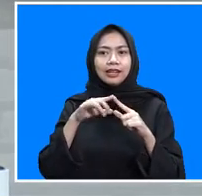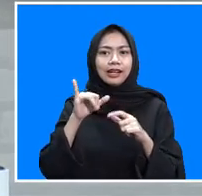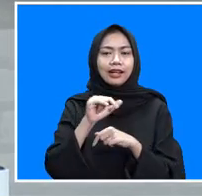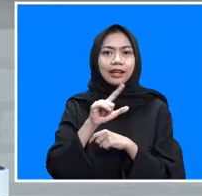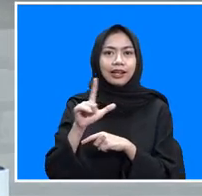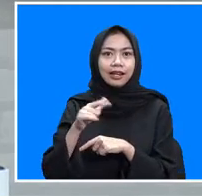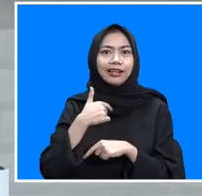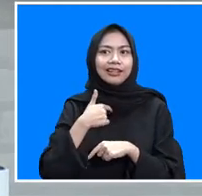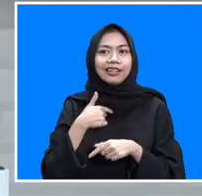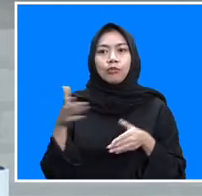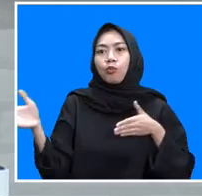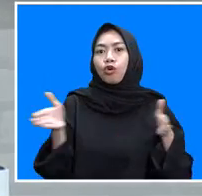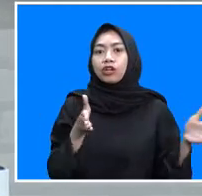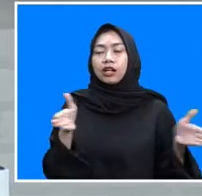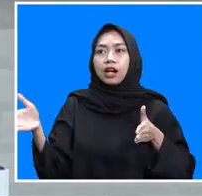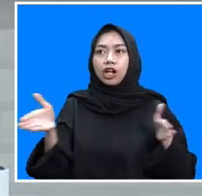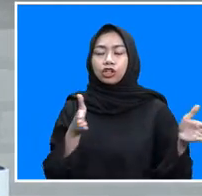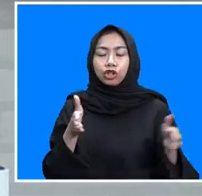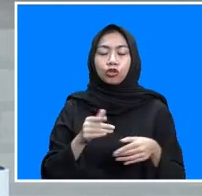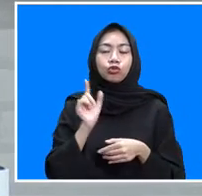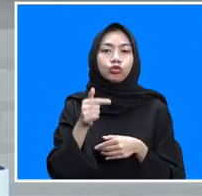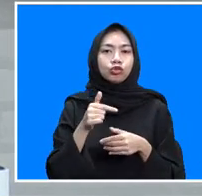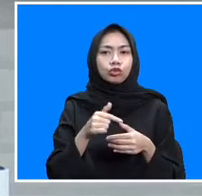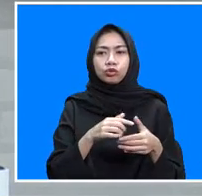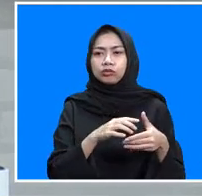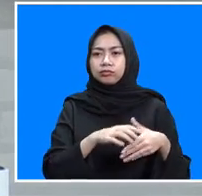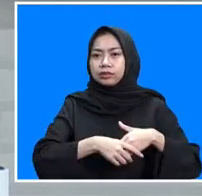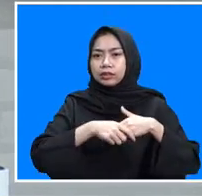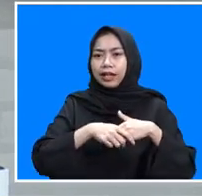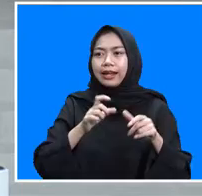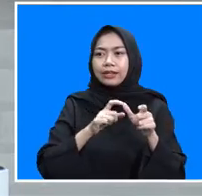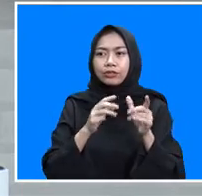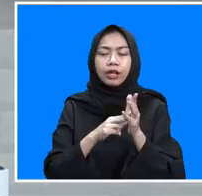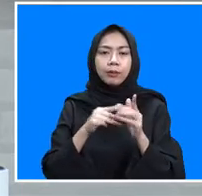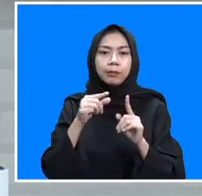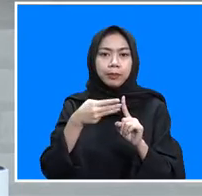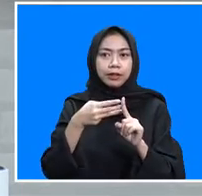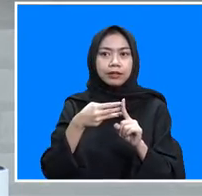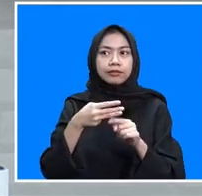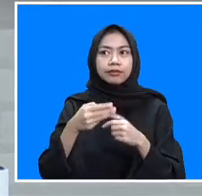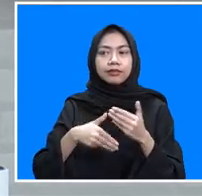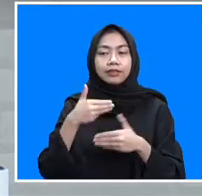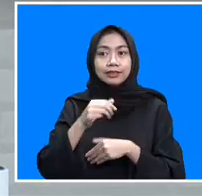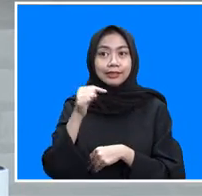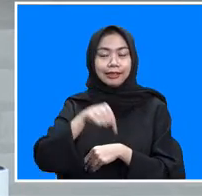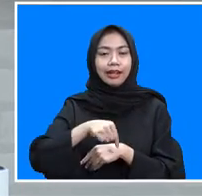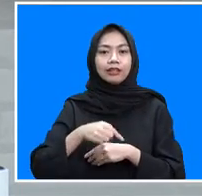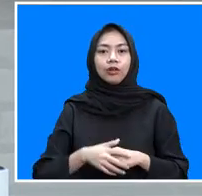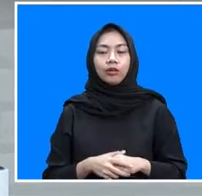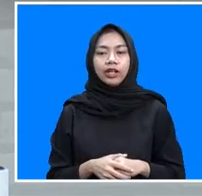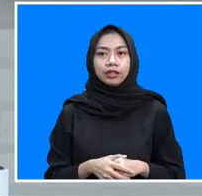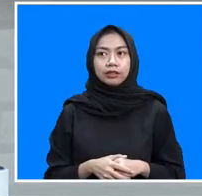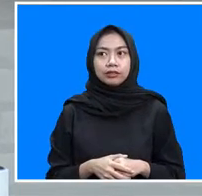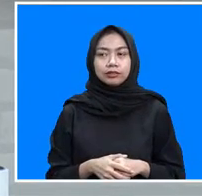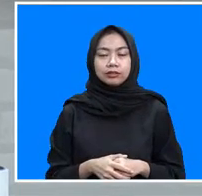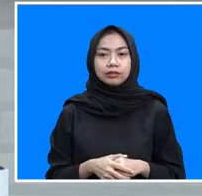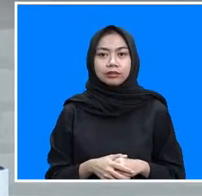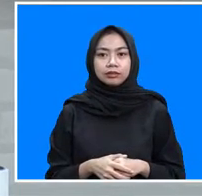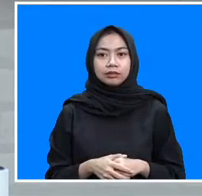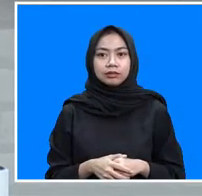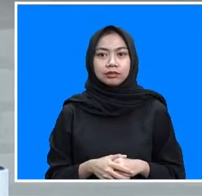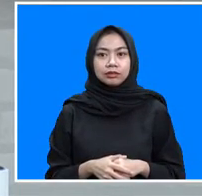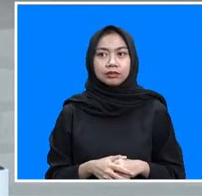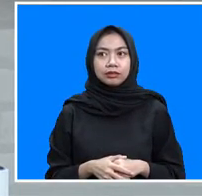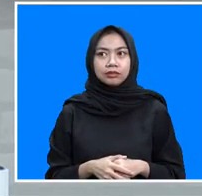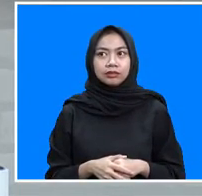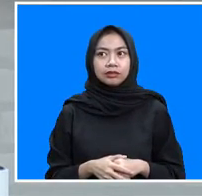menjadi moderator untuk Silaturahmi Merdeka Belajar atau webinar yang akan kita lakukan pada saat ini. Sahabat Dikbud,